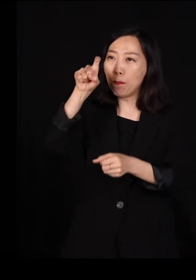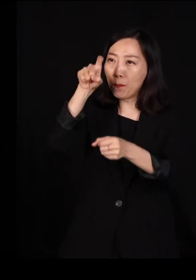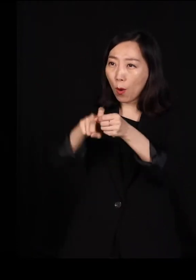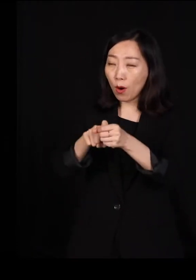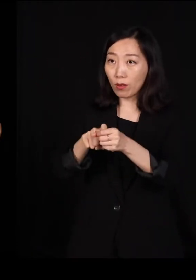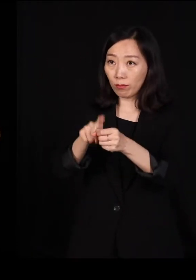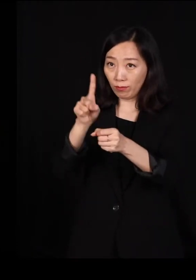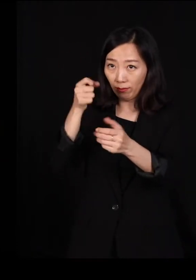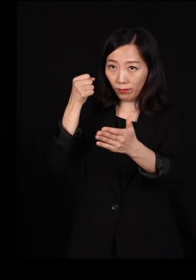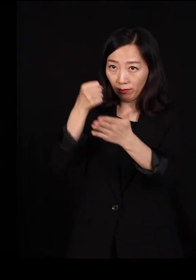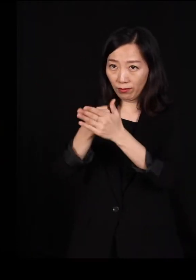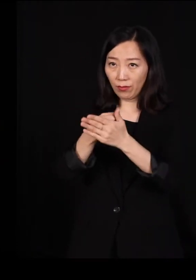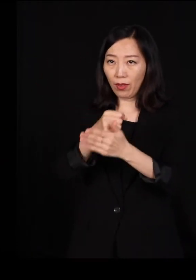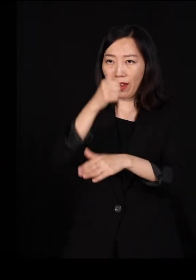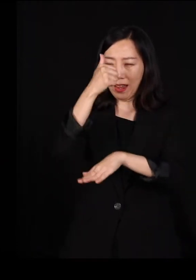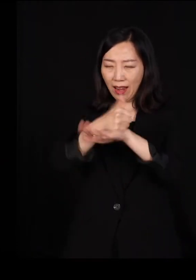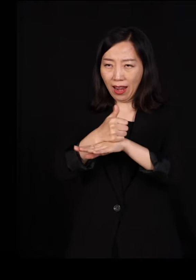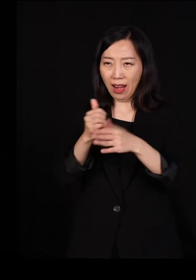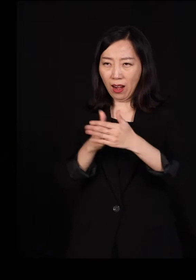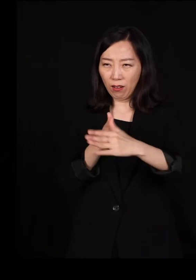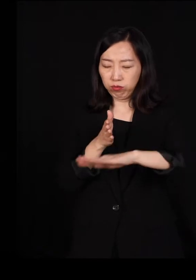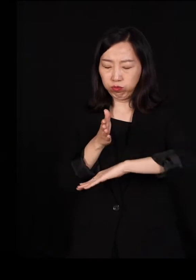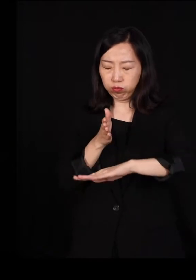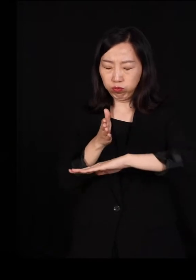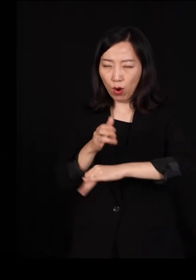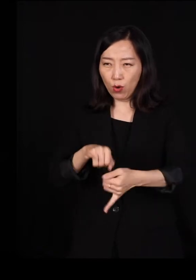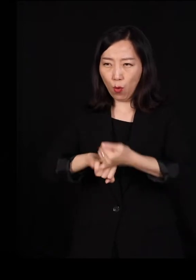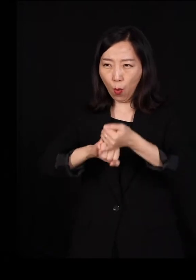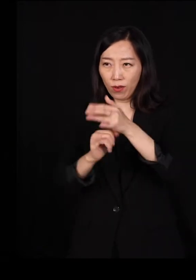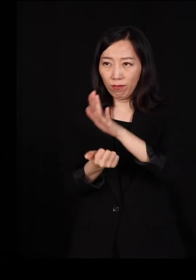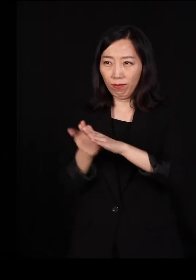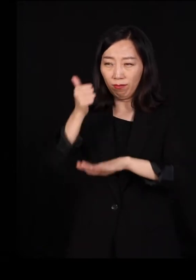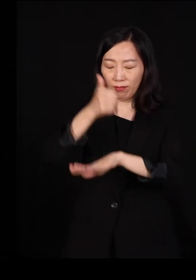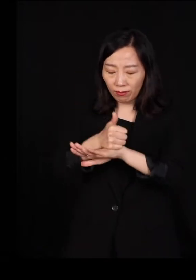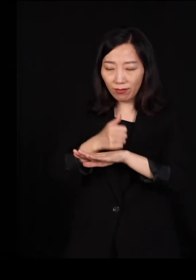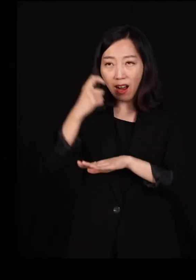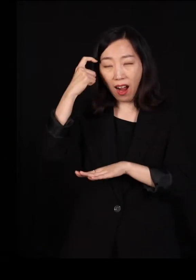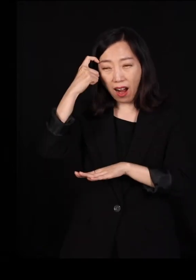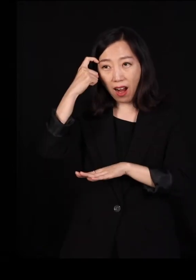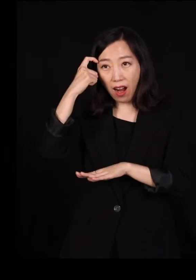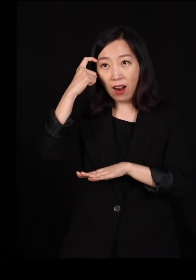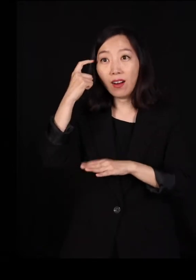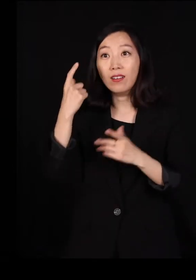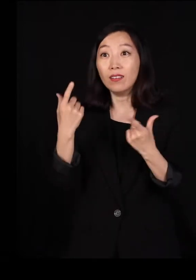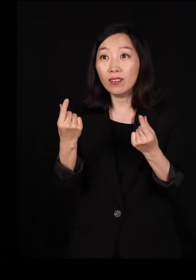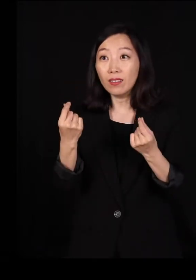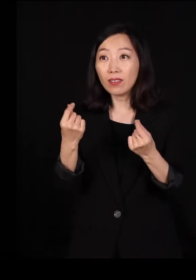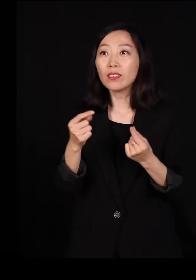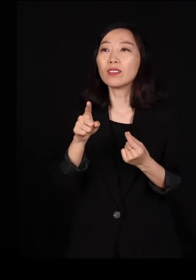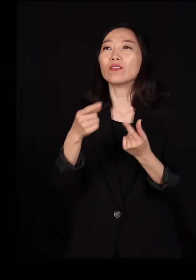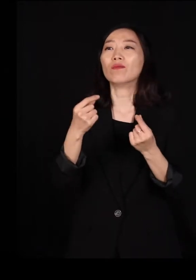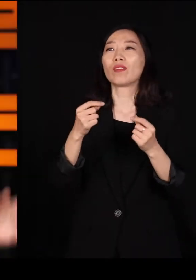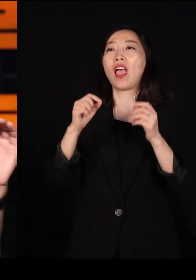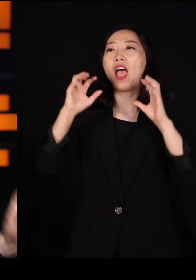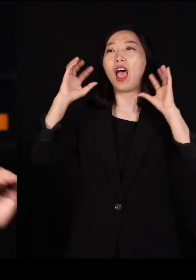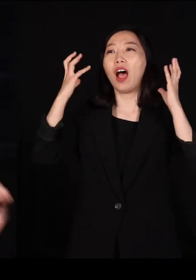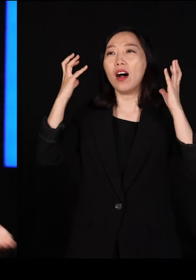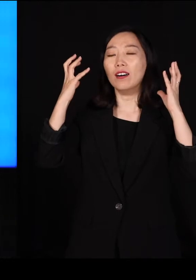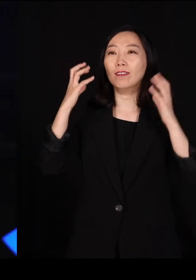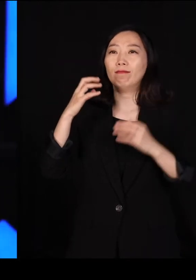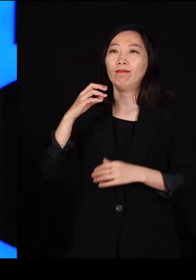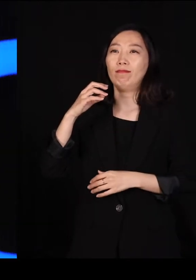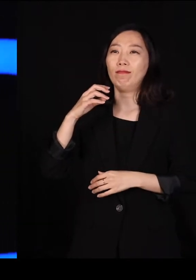삼으면 끝까지 강인하게 이루어겠어 막 이런 거 생겨버리잖아요. 그래서 이런 아이가 있다고 쳐요. 그러면 이 사람이